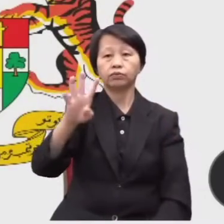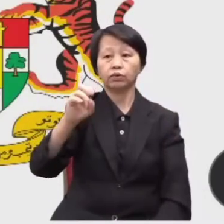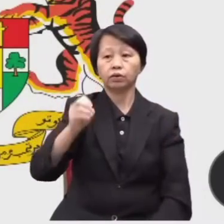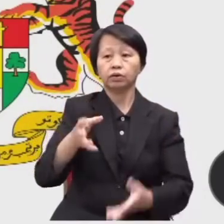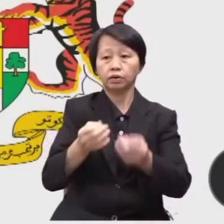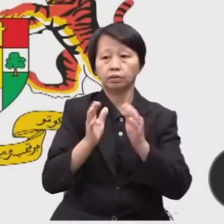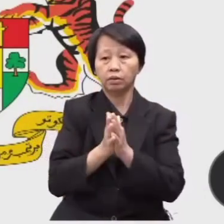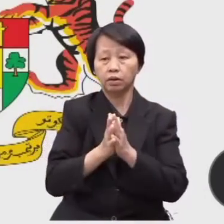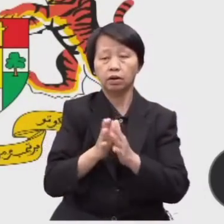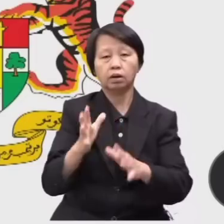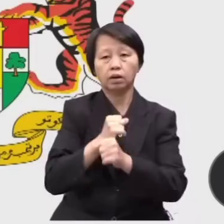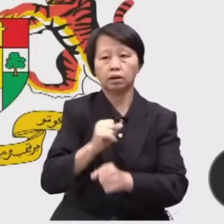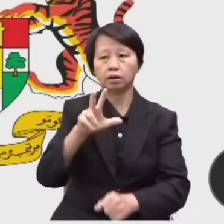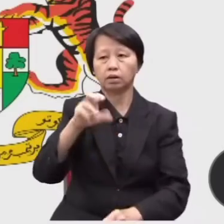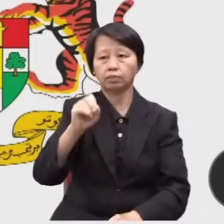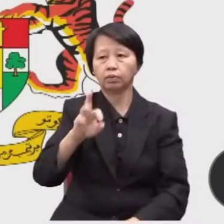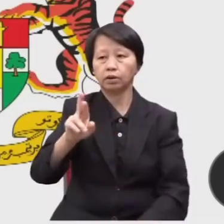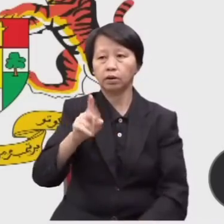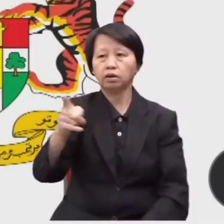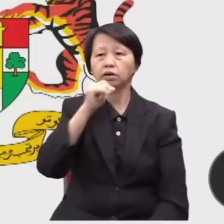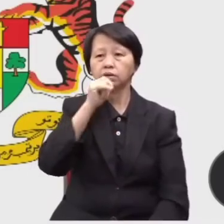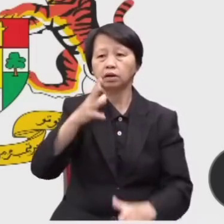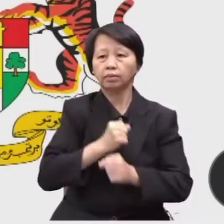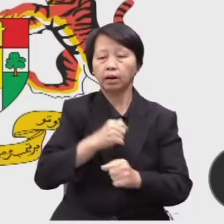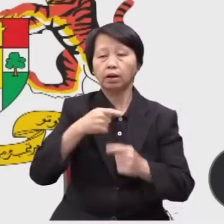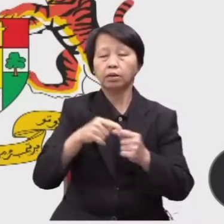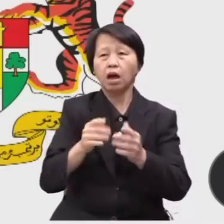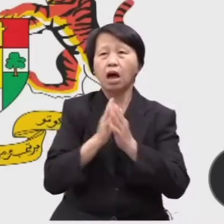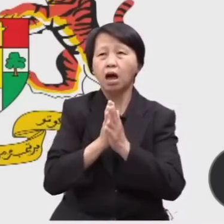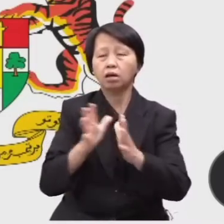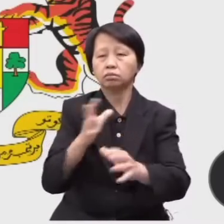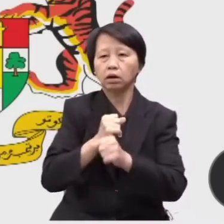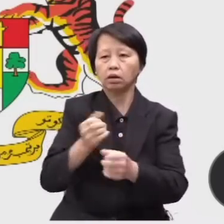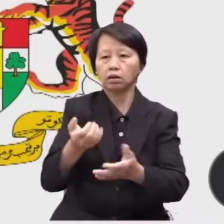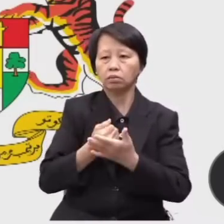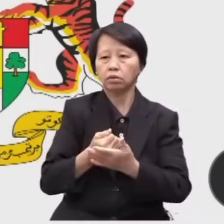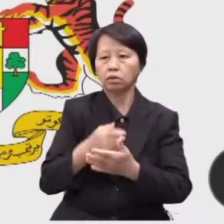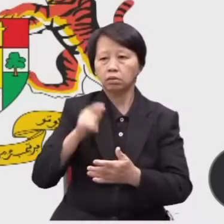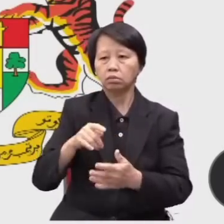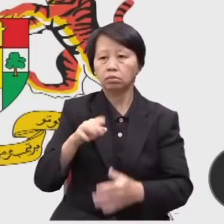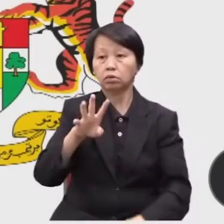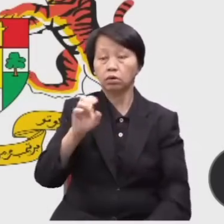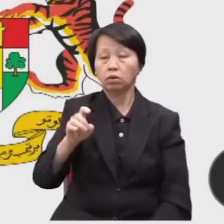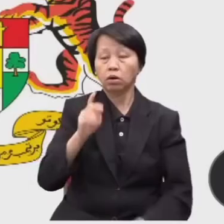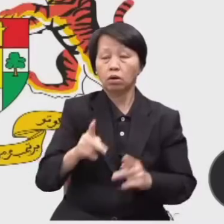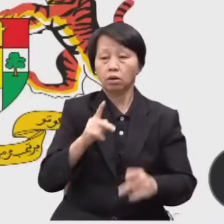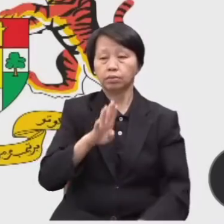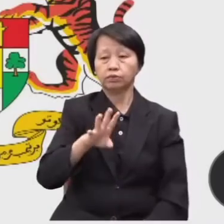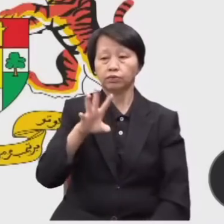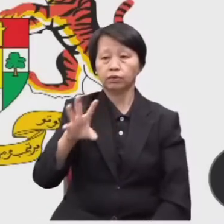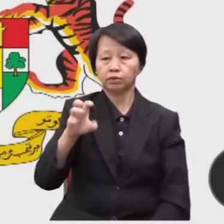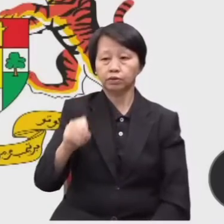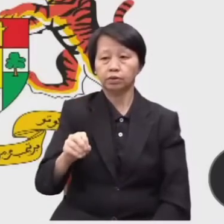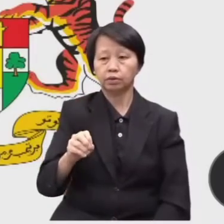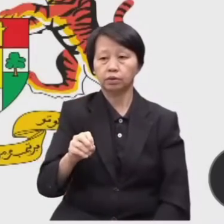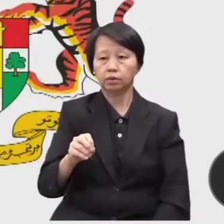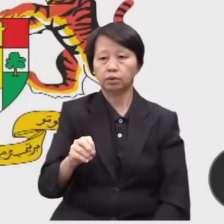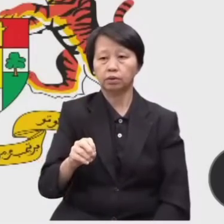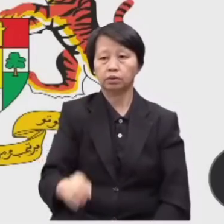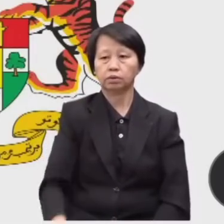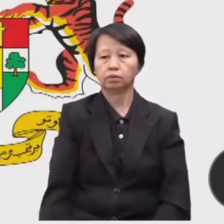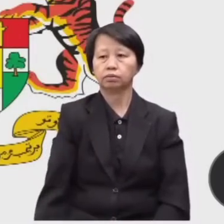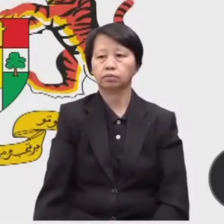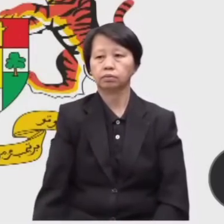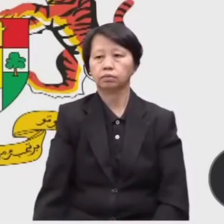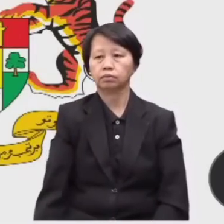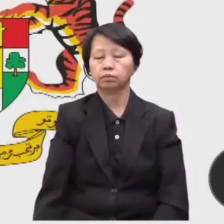kena 30,000. Penang tak boleh begini Penang. Tapi bila rayuan dapat pula kena 30,000. B40 orang susah. Kalau saya banyak saya, dia tolak. Tak apa-apa.